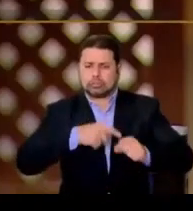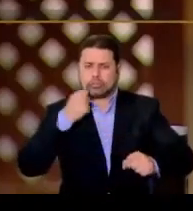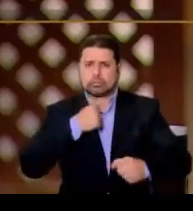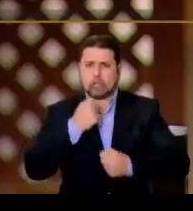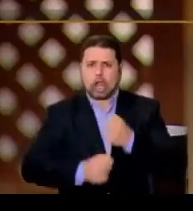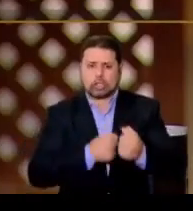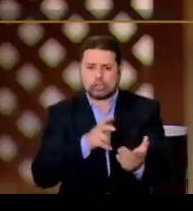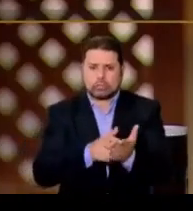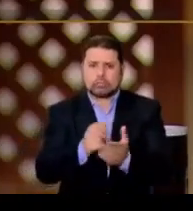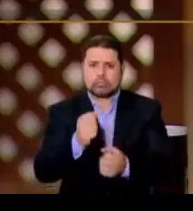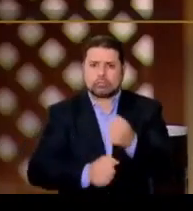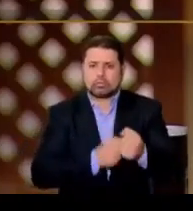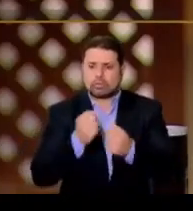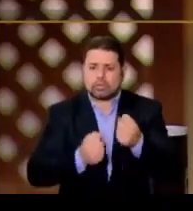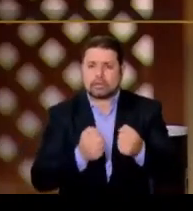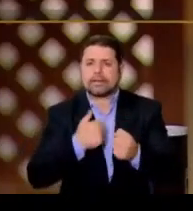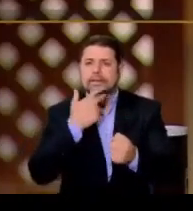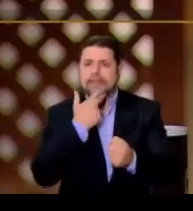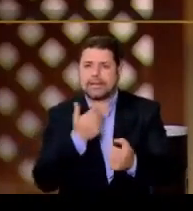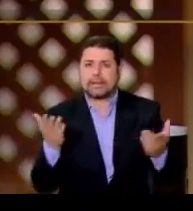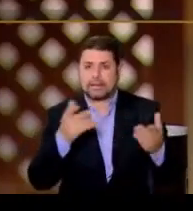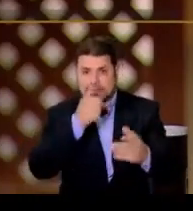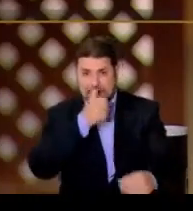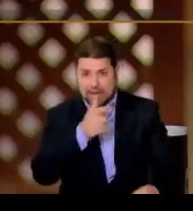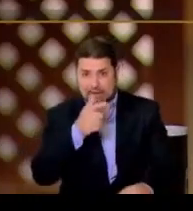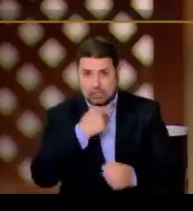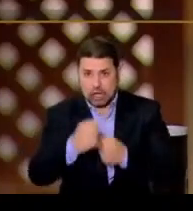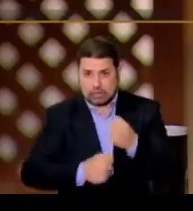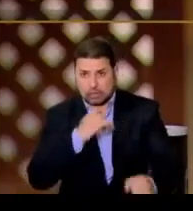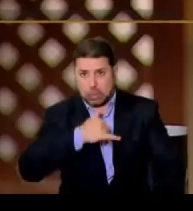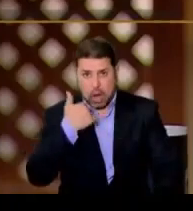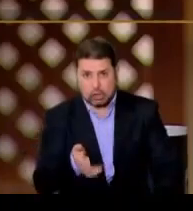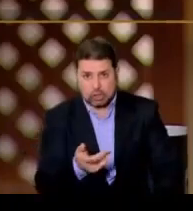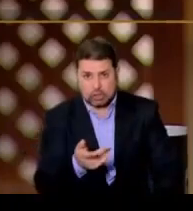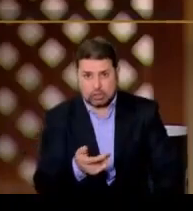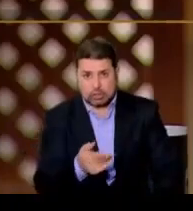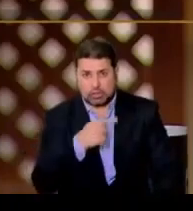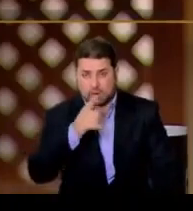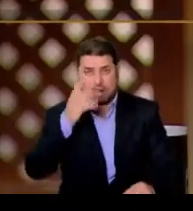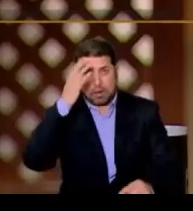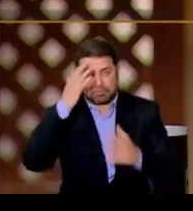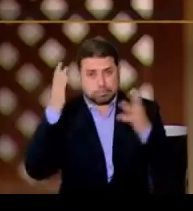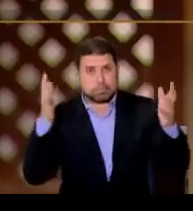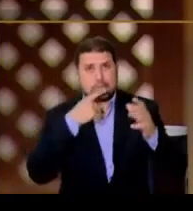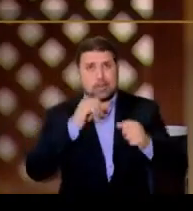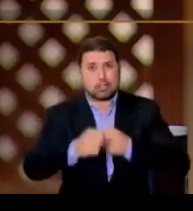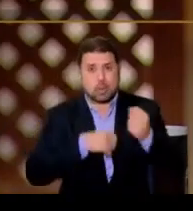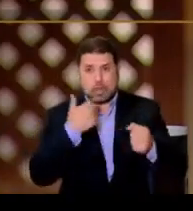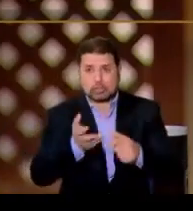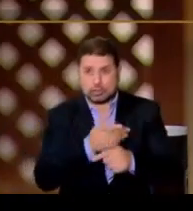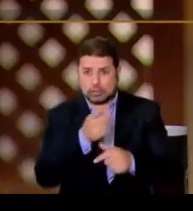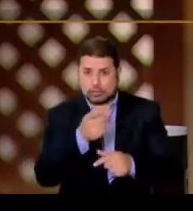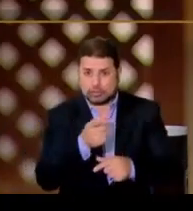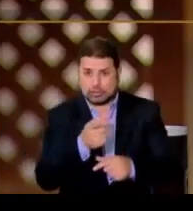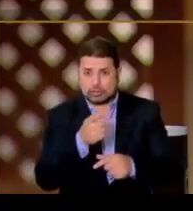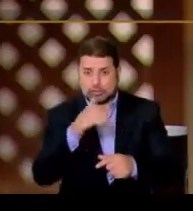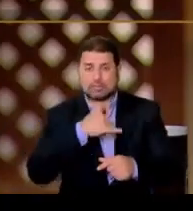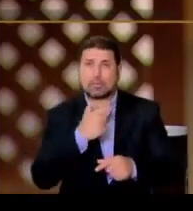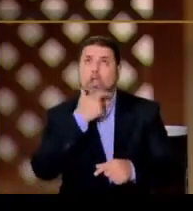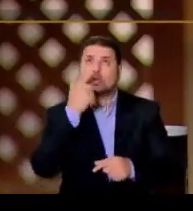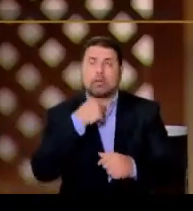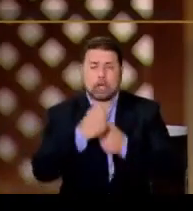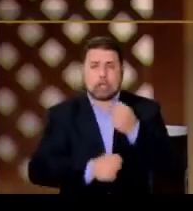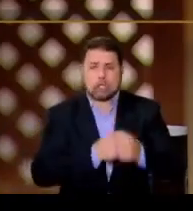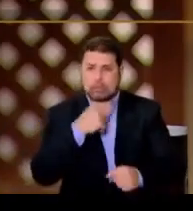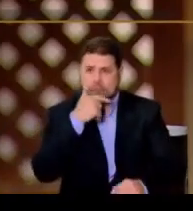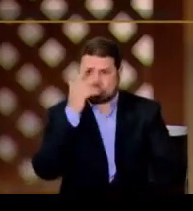المجهود بذل المجهود تضايقك بذل المجهود تورم دماغك بذل المجهود تحرجك